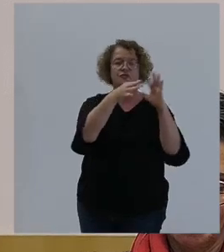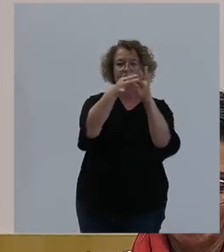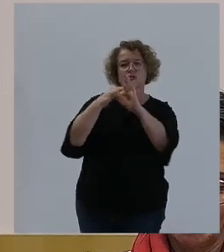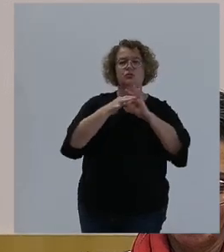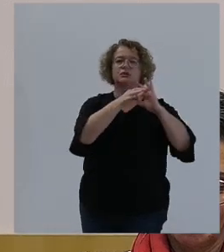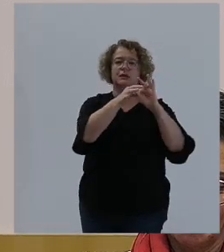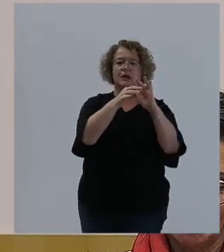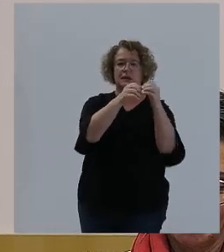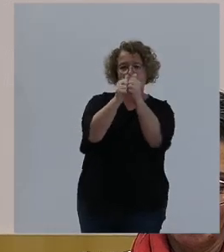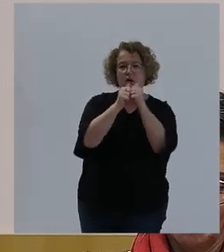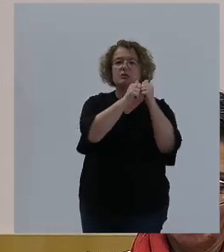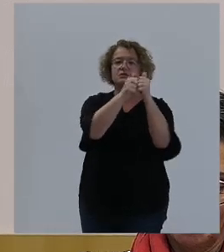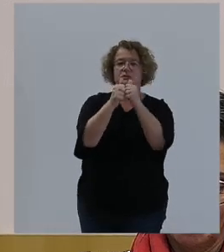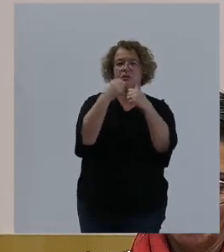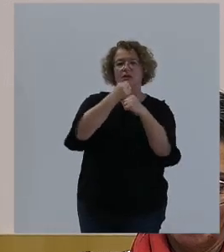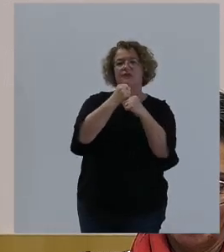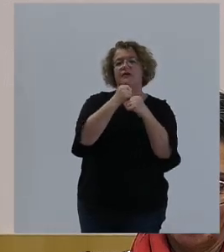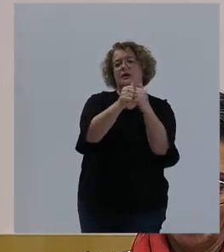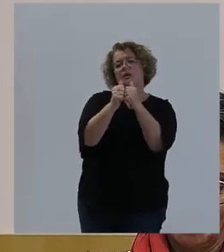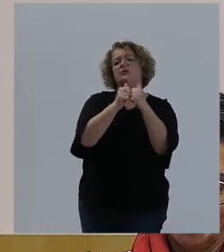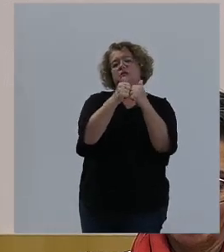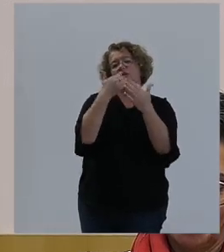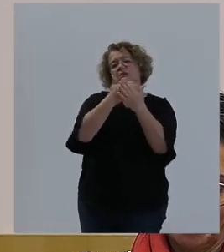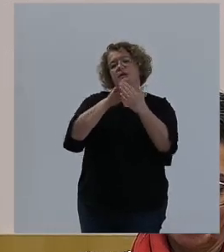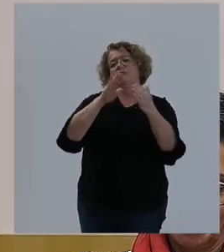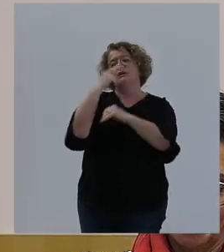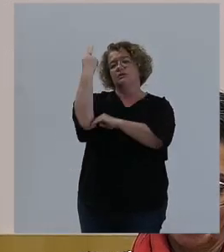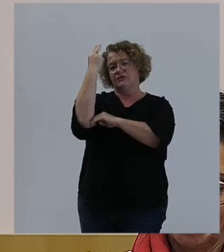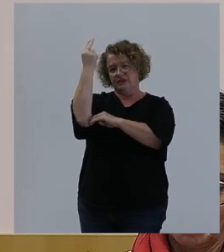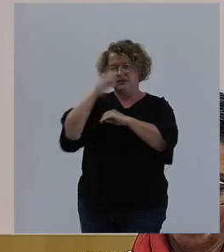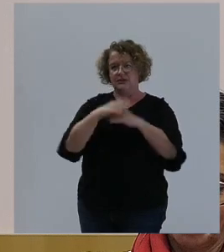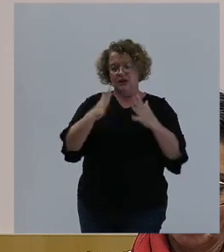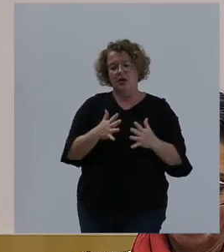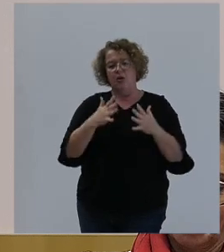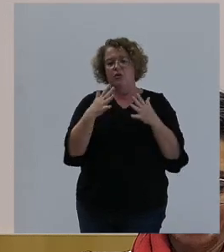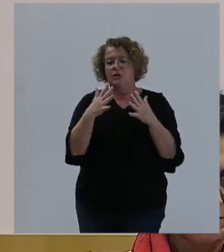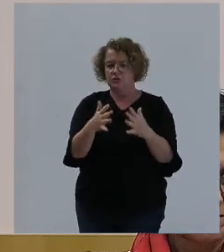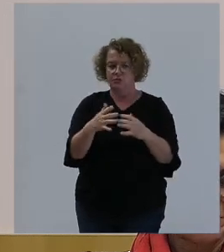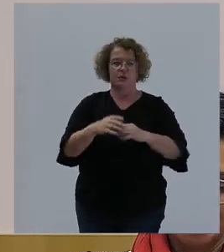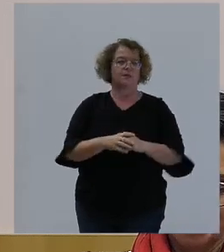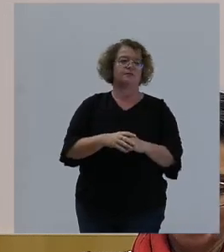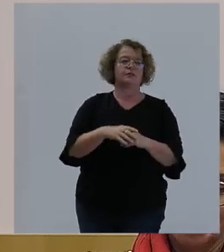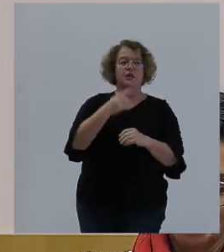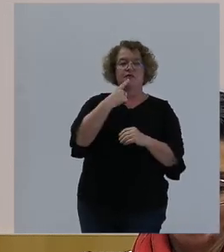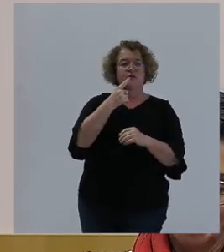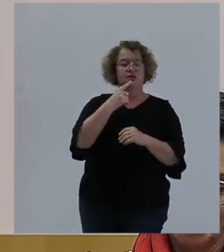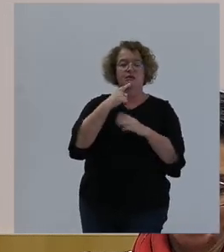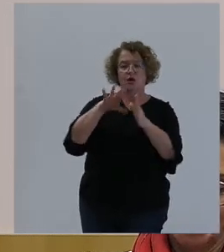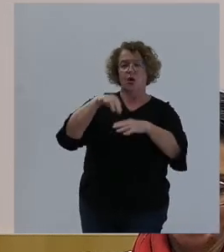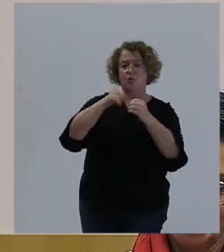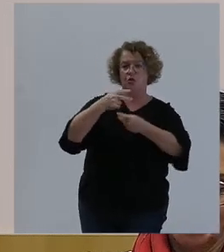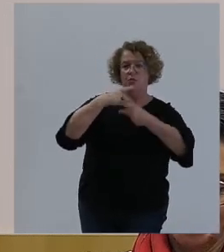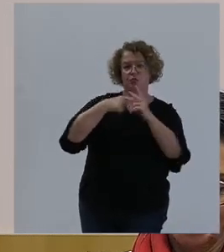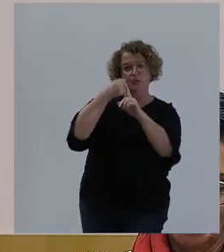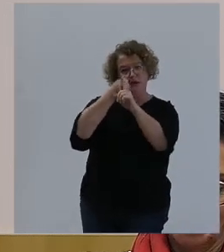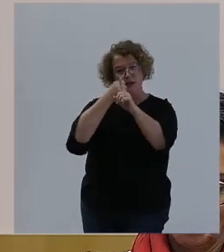de collégialité, de travail collaboratif qui définissent l'université. Ne pas baisser les bras, enfin, c'est défendre l'emploi public tout en